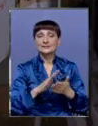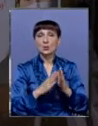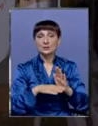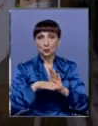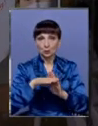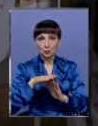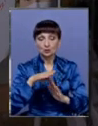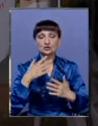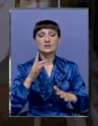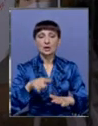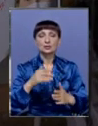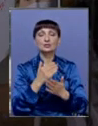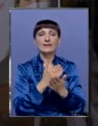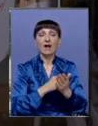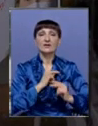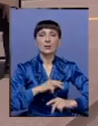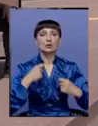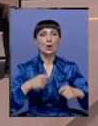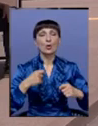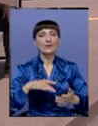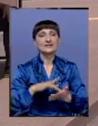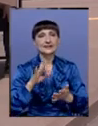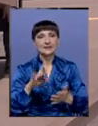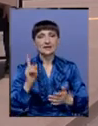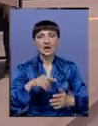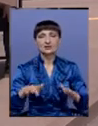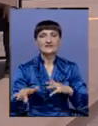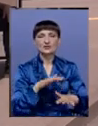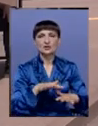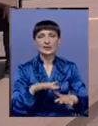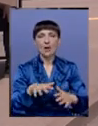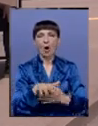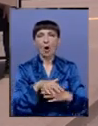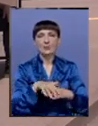движение общественного транспорта. Айдана Нураш, Сагынгали Мунайтпасов, телеканал Алматы.